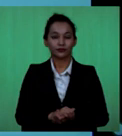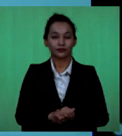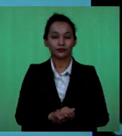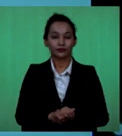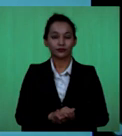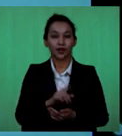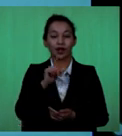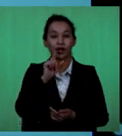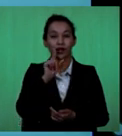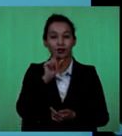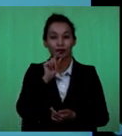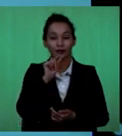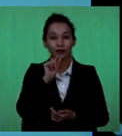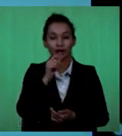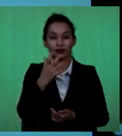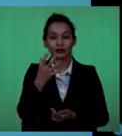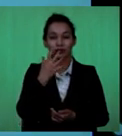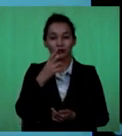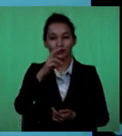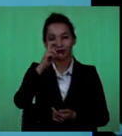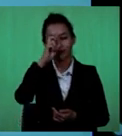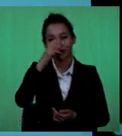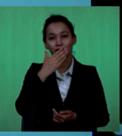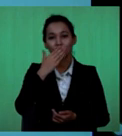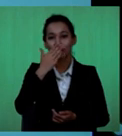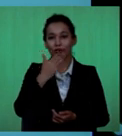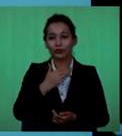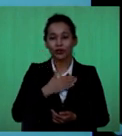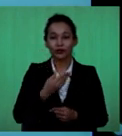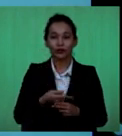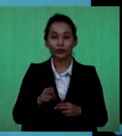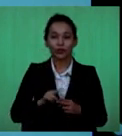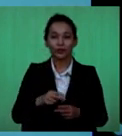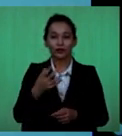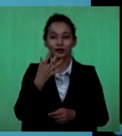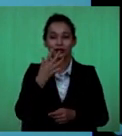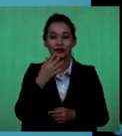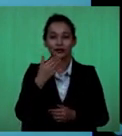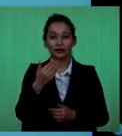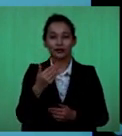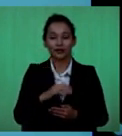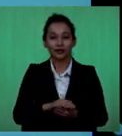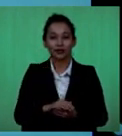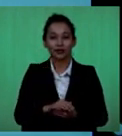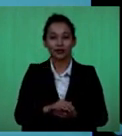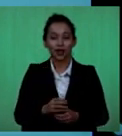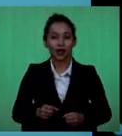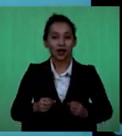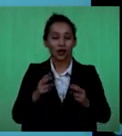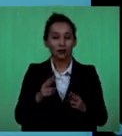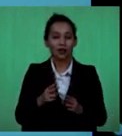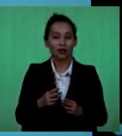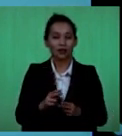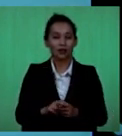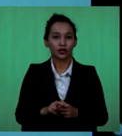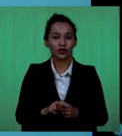shu qaldirg'ochlar issiq mamlakatlarni juda ham yaxshi ko'rishadi. Chunki issiqda, siz bilasiz, bizga ziyon keltiradigan